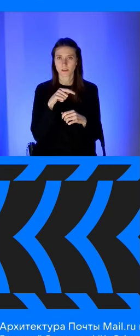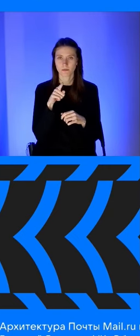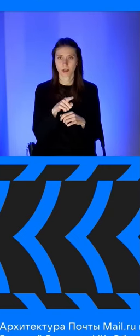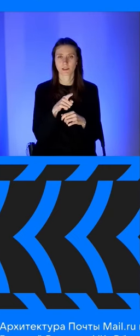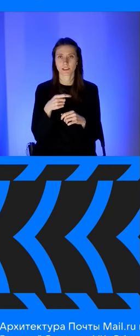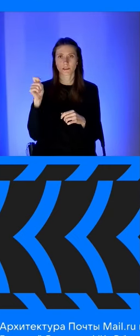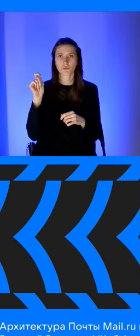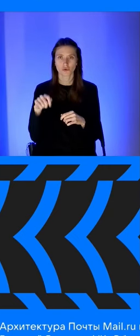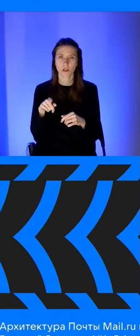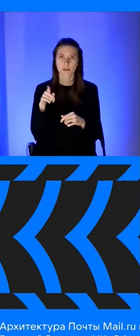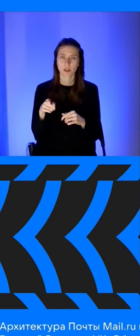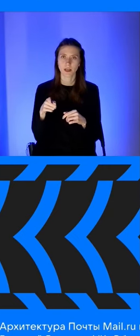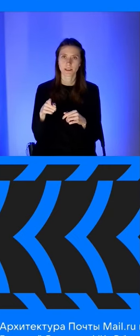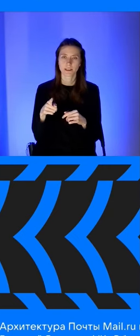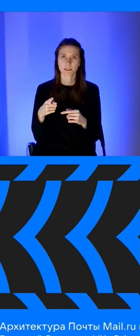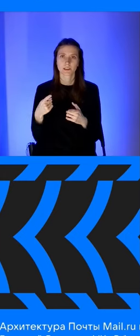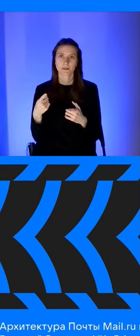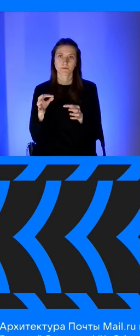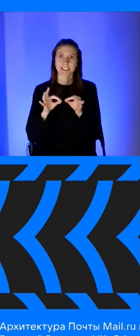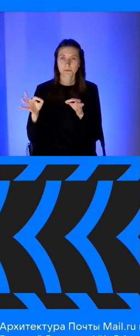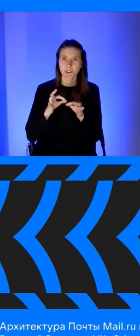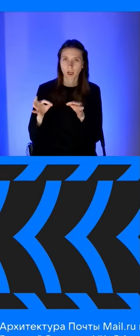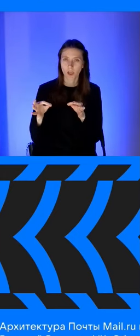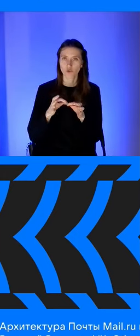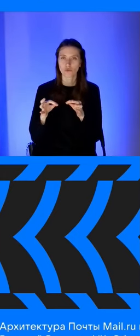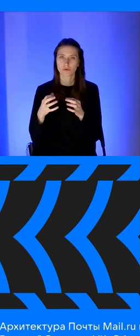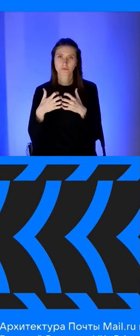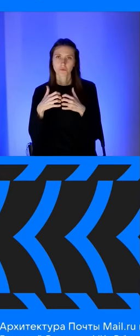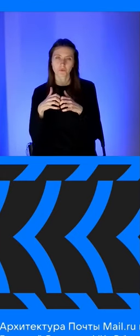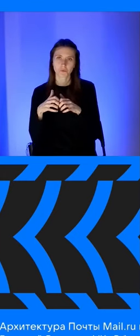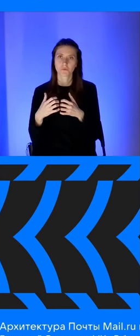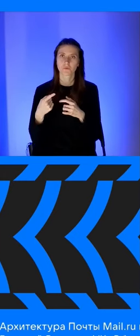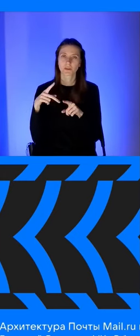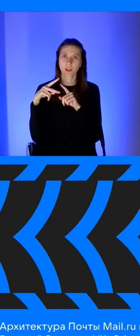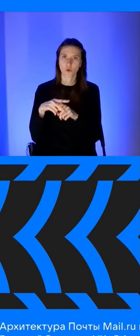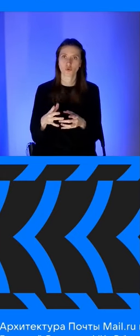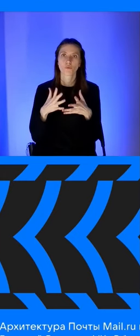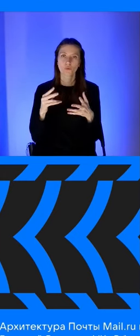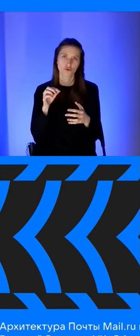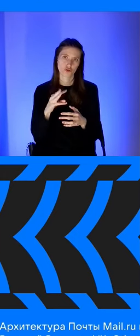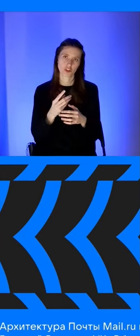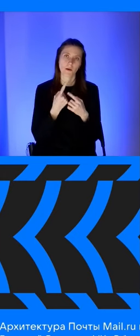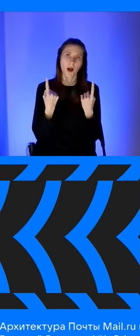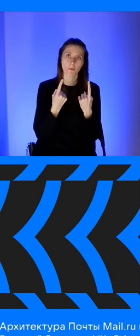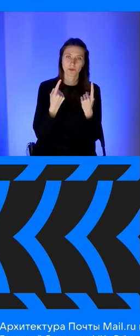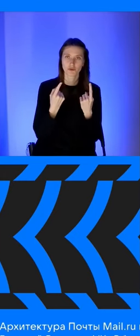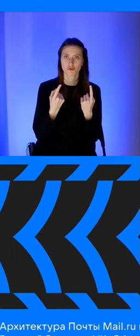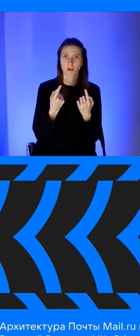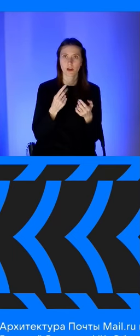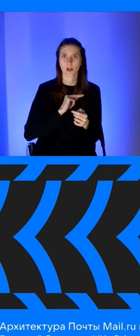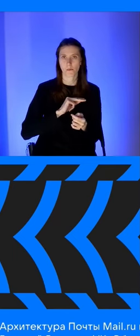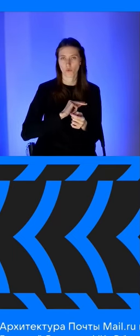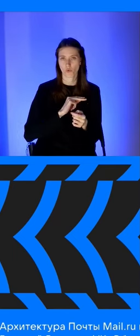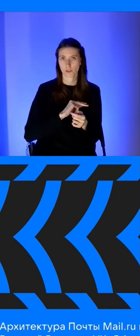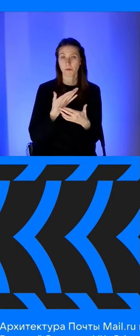они генерят нагрузку больше, чем генерят пользователи в стандартном режиме работы. То есть мы можем